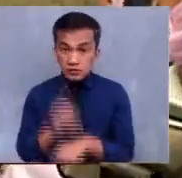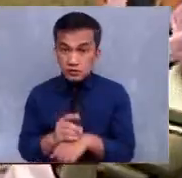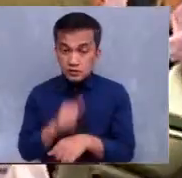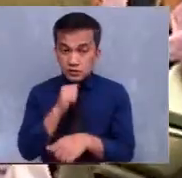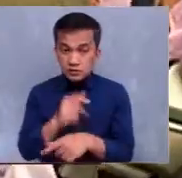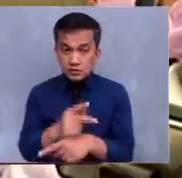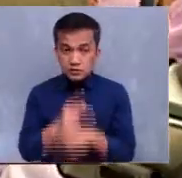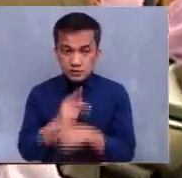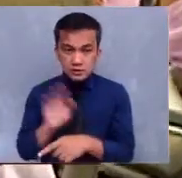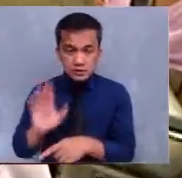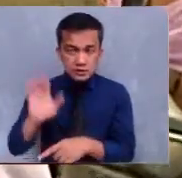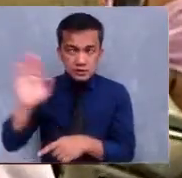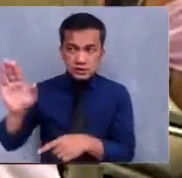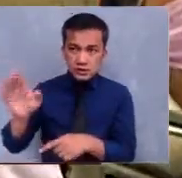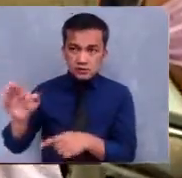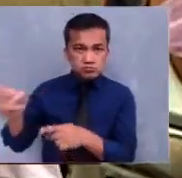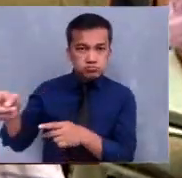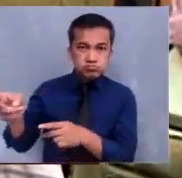their reputation.